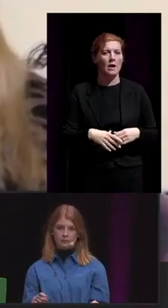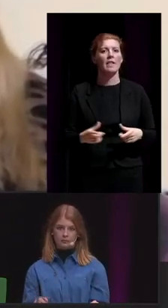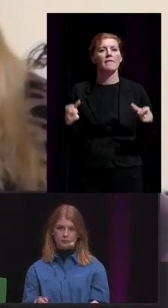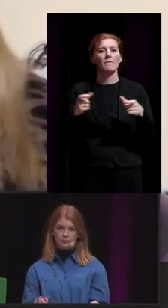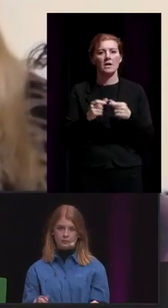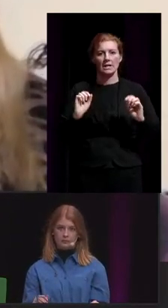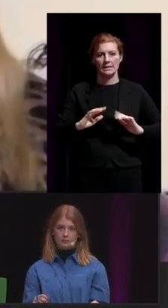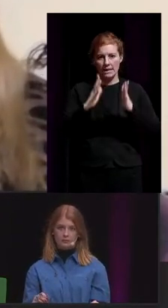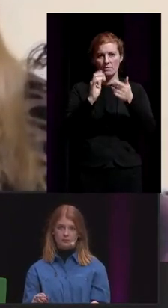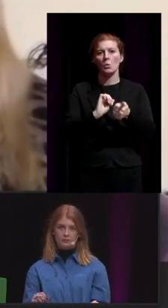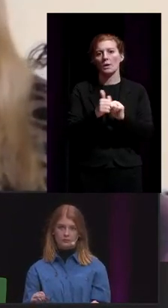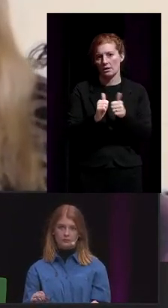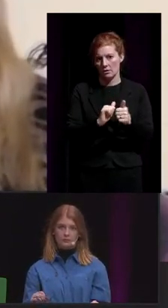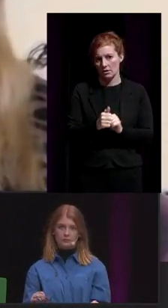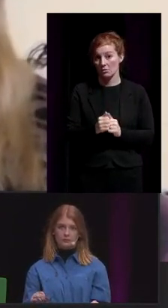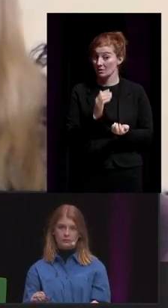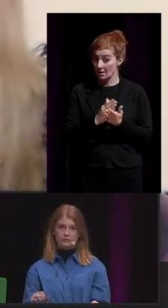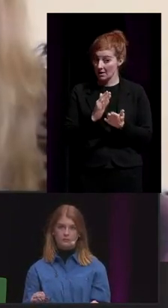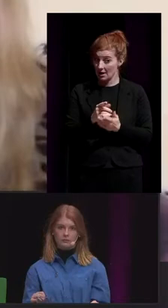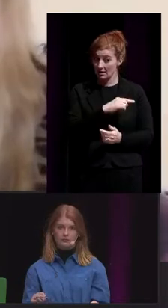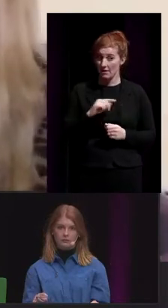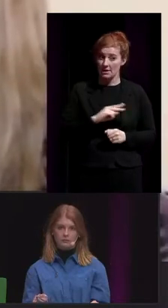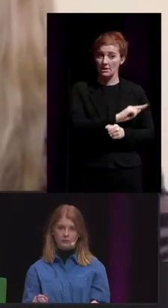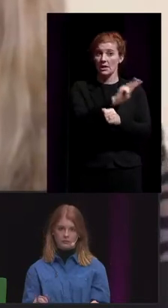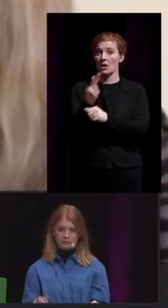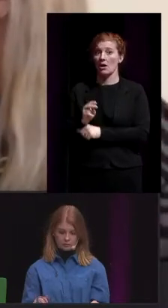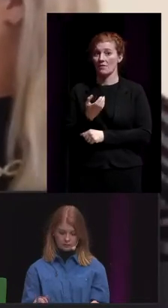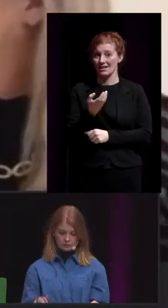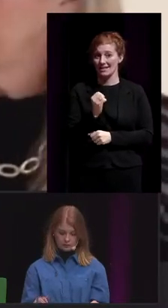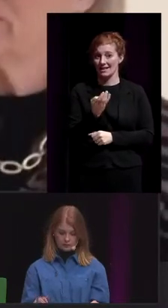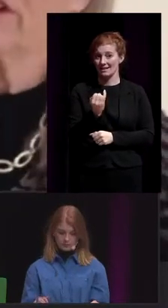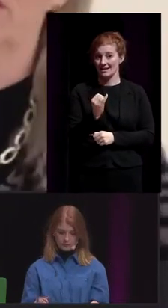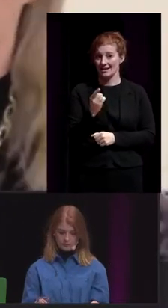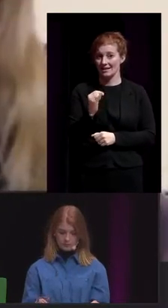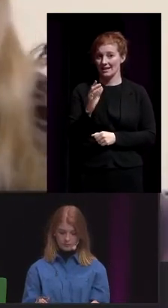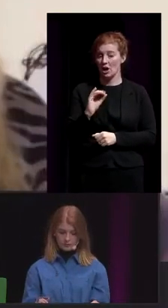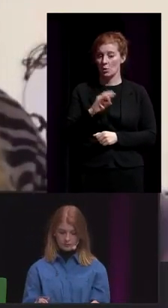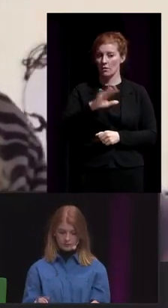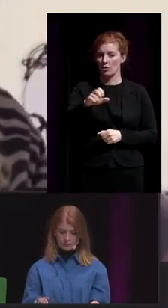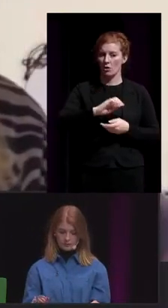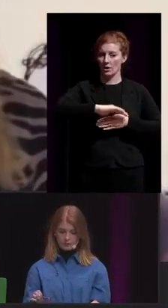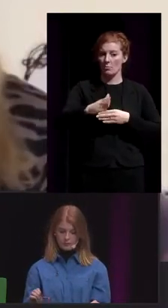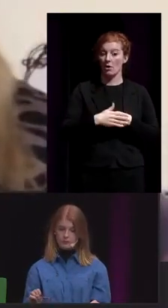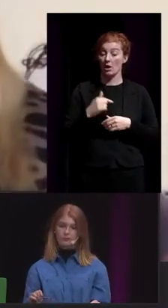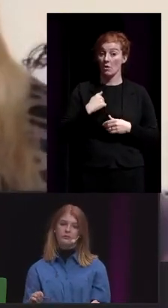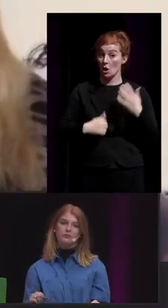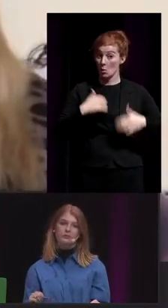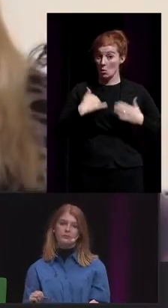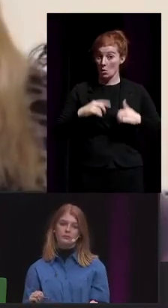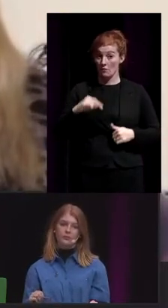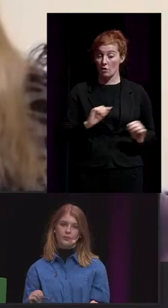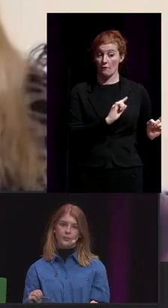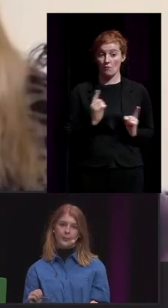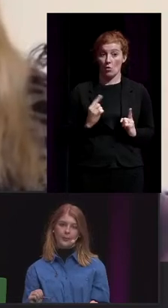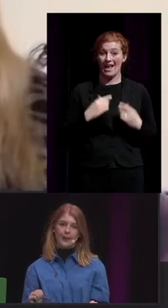föreningslivet och idrotten. Och det här gäller nog att vi tittar på, Cecilia, hur vi kan återta det, för jag är orolig för folkhälsan. Likaså